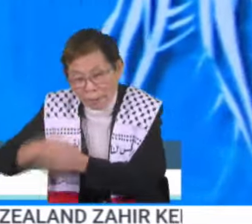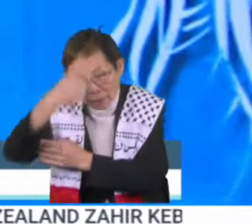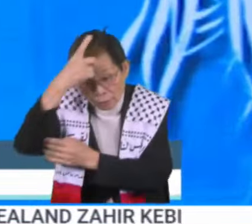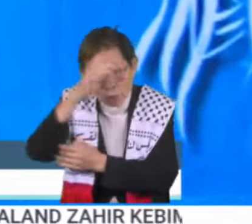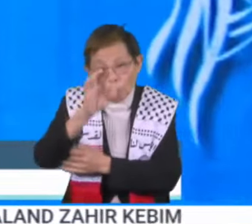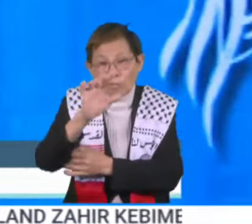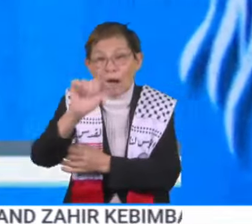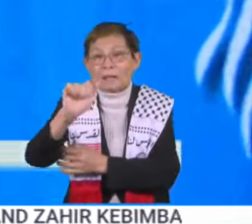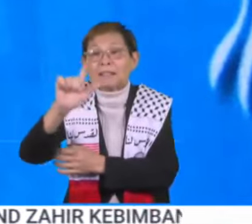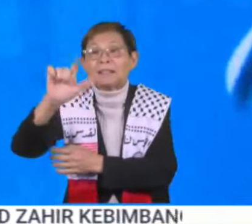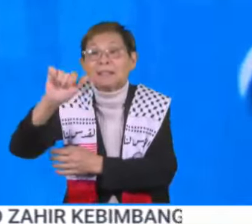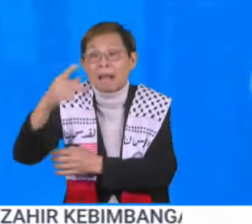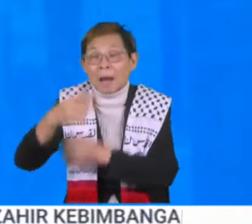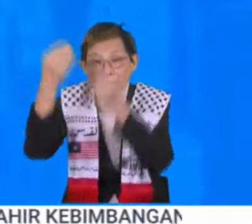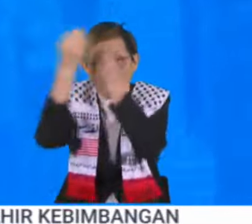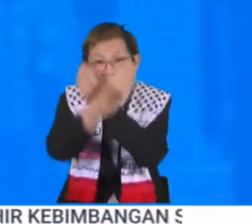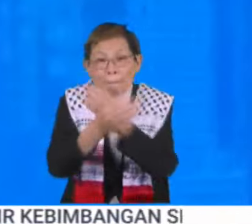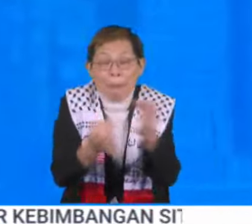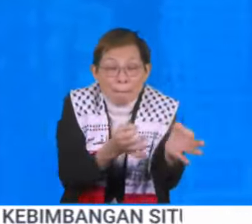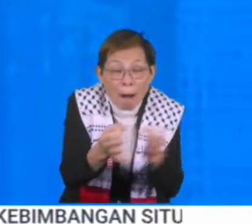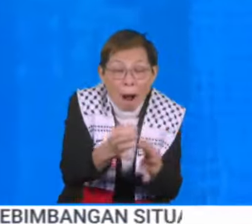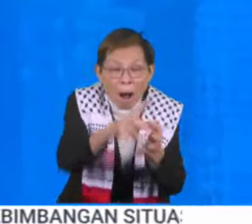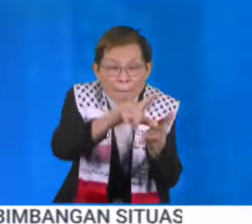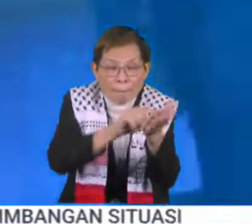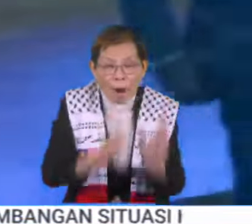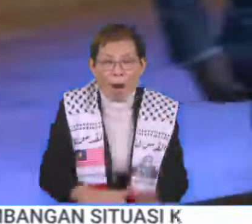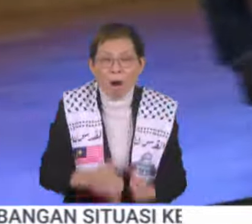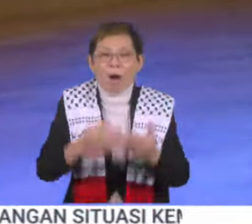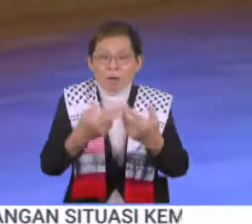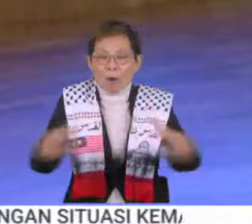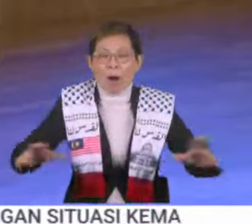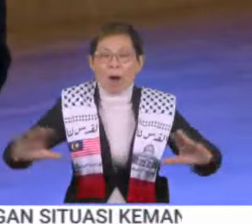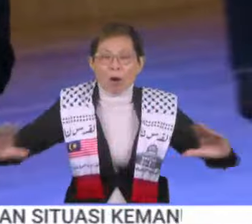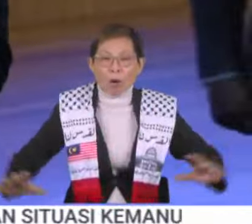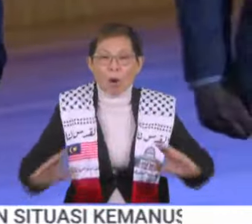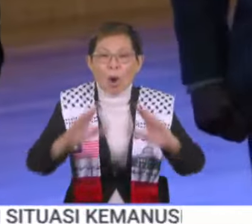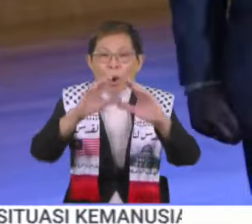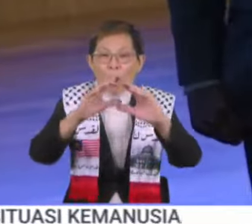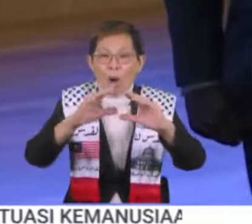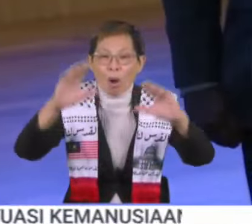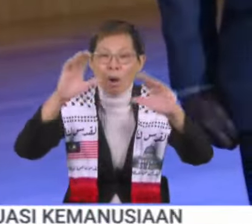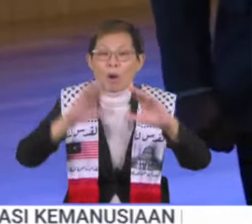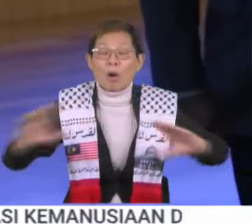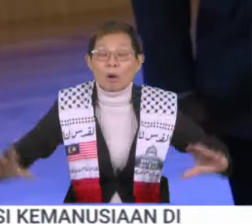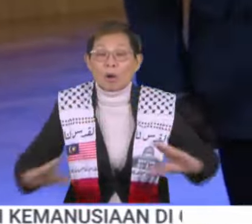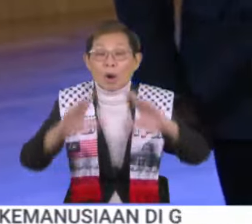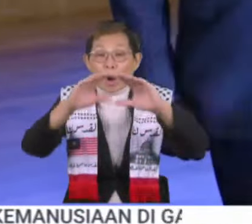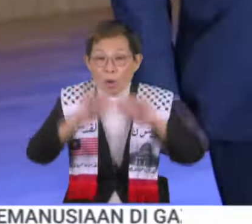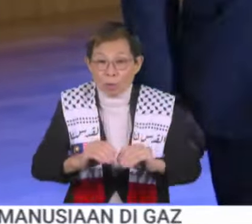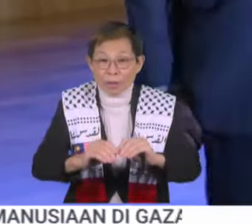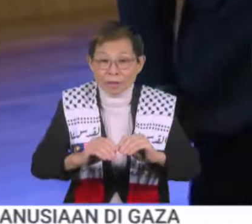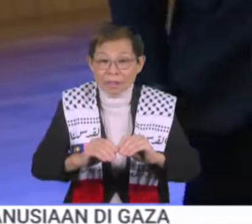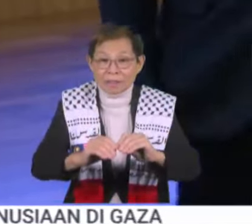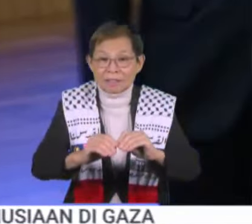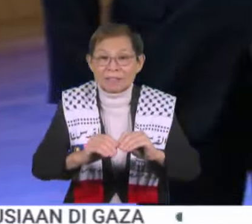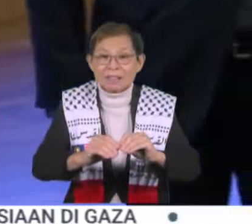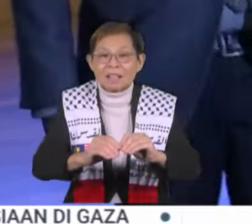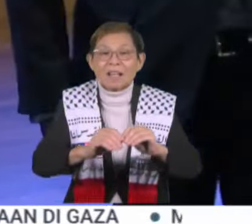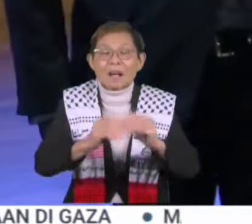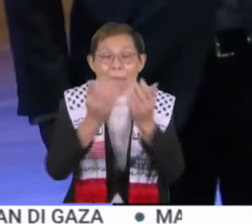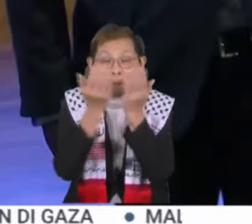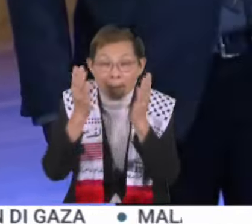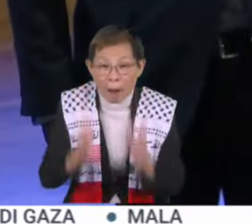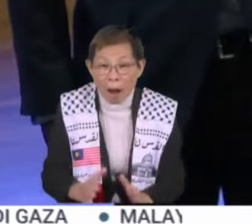Seri Fadilah menjelaskan kepada media selepas merasmikan Konvensyen Bantuan Guaman Pelajar Undang-Undang Malaysia di Pusat Timbang Tara Antarabangsa